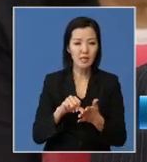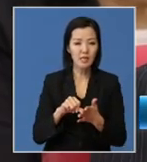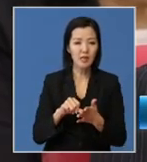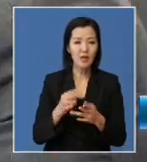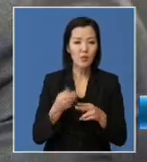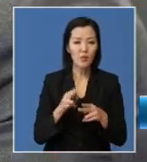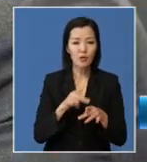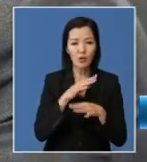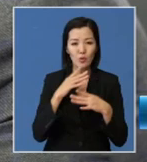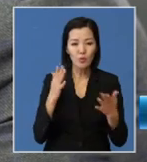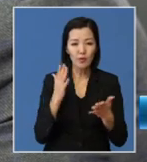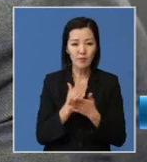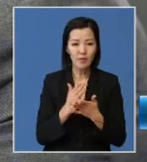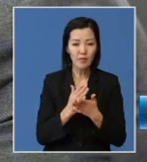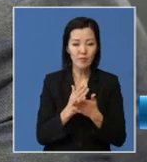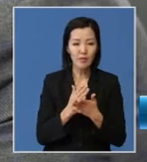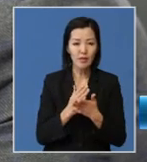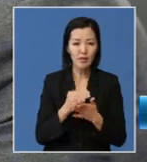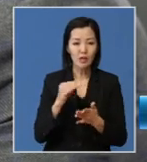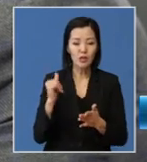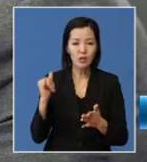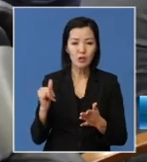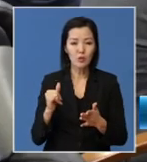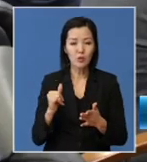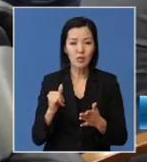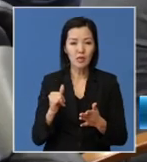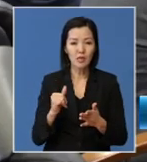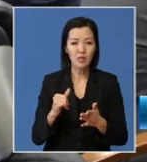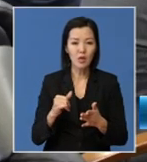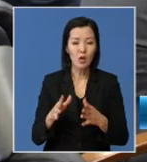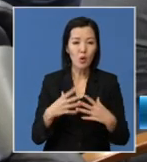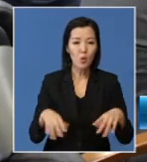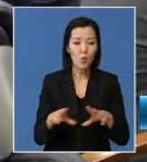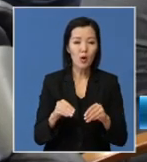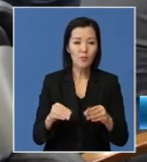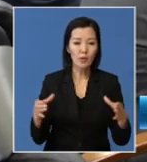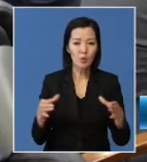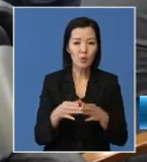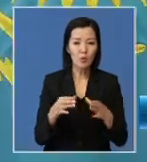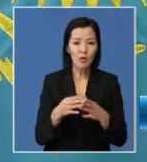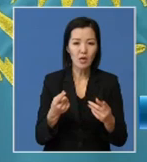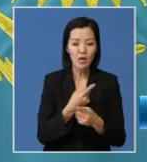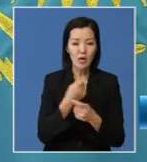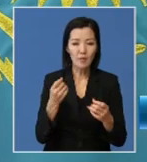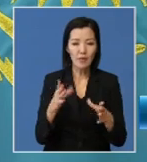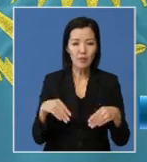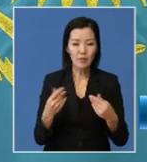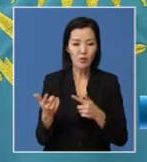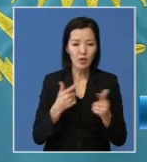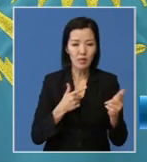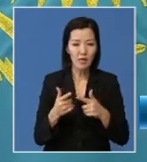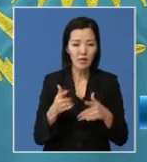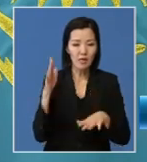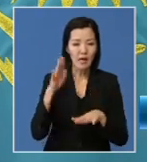бар болуы мүмкін. Ондай азаматтарға жетісулық 90-тықтар қоғамдық қоры құқықтық ақпараттық көмек беруге әзір. Ал басқосуда